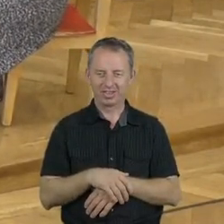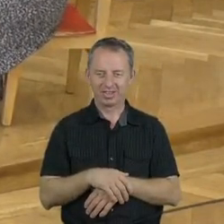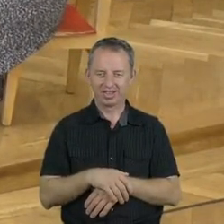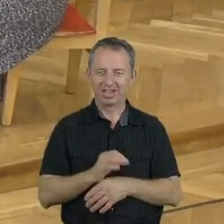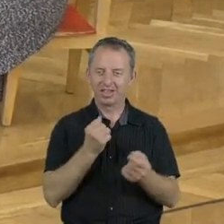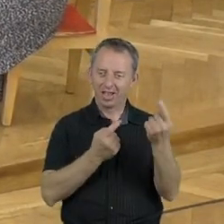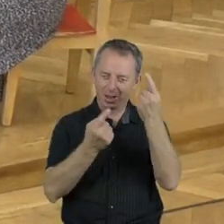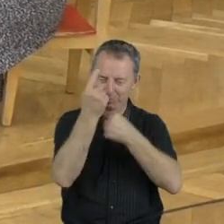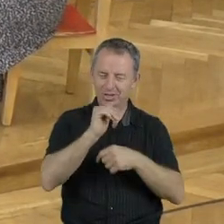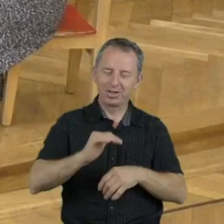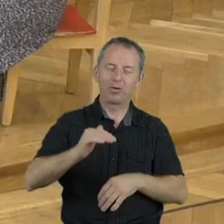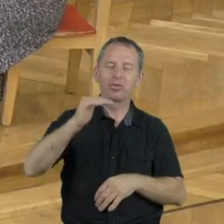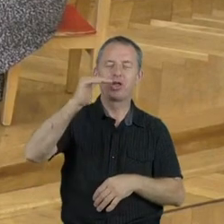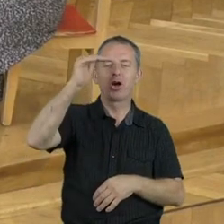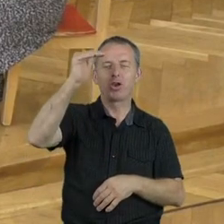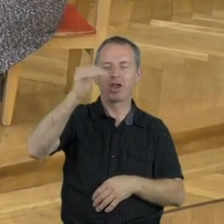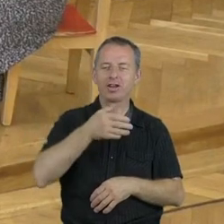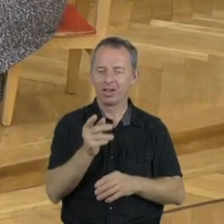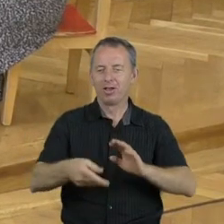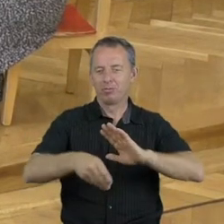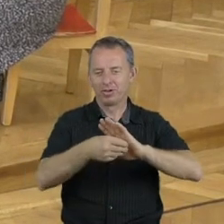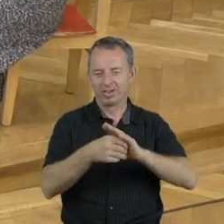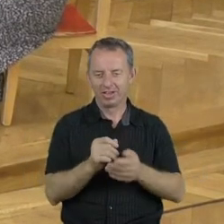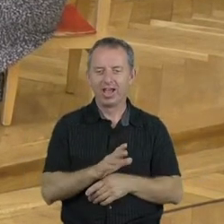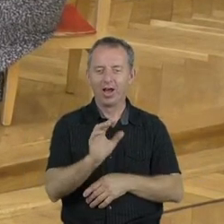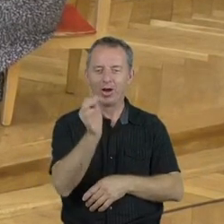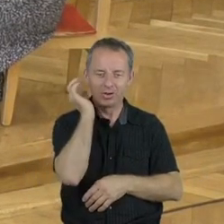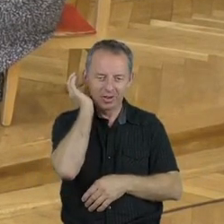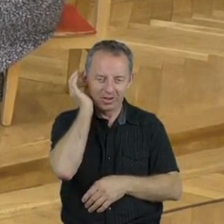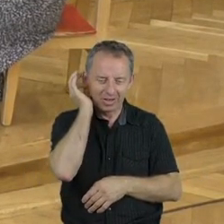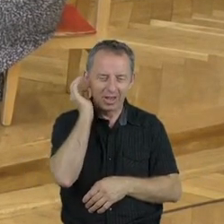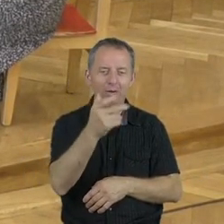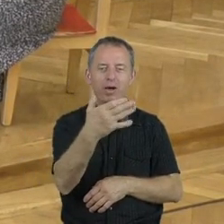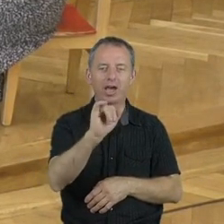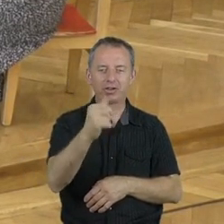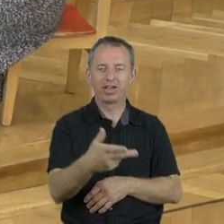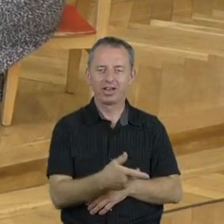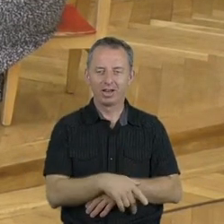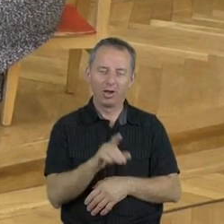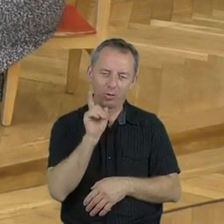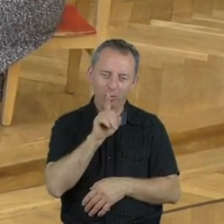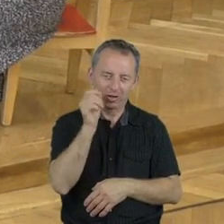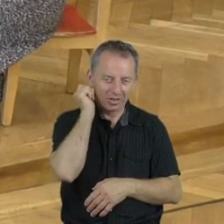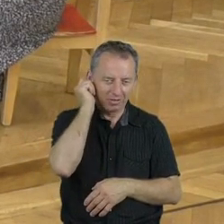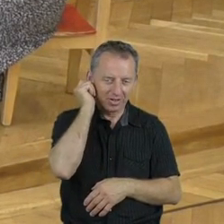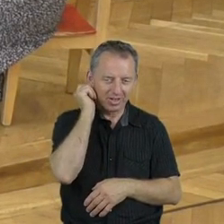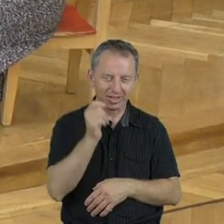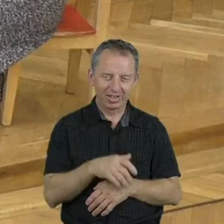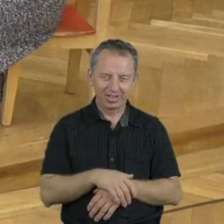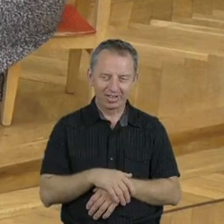Jak myślą dorośli? O dziewczynie. A ty, Marcel, myślisz, że to będzie o chłopcu czy o dziewczynie?